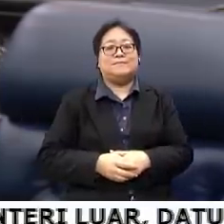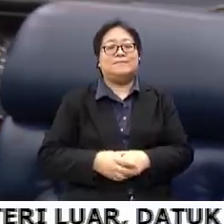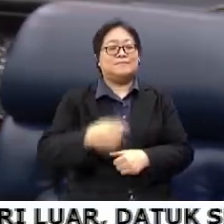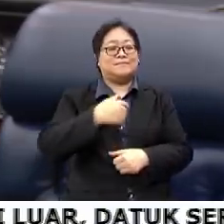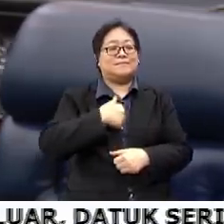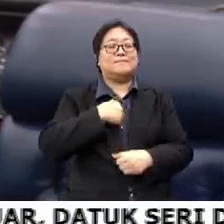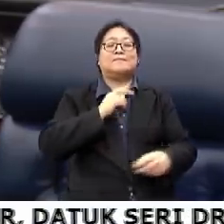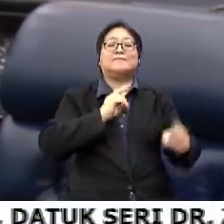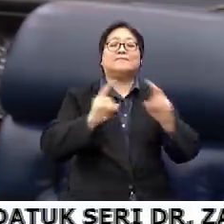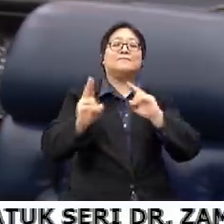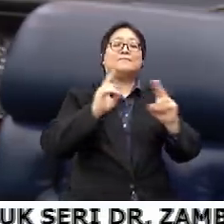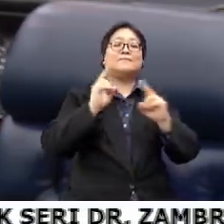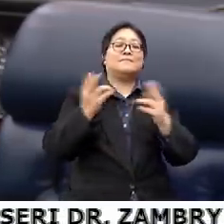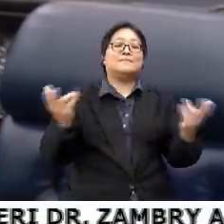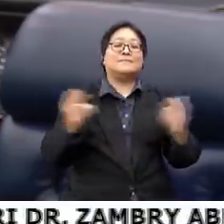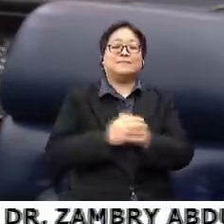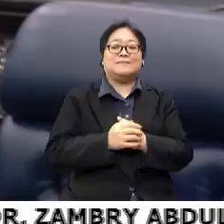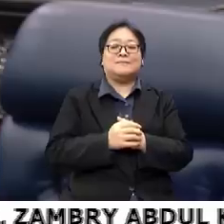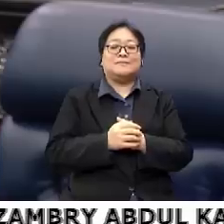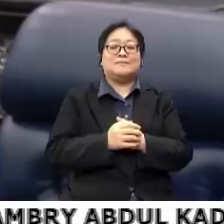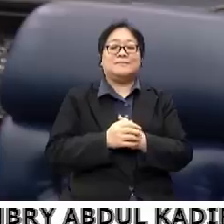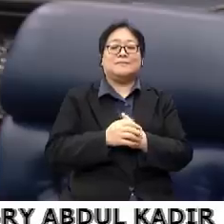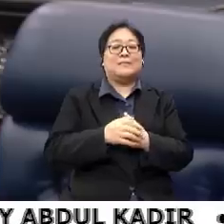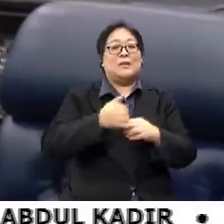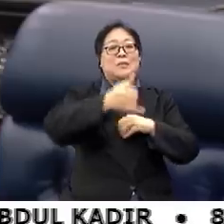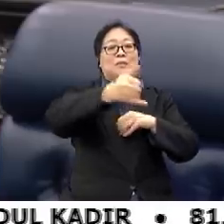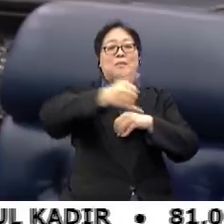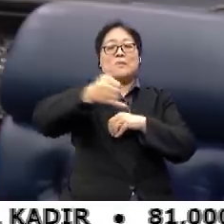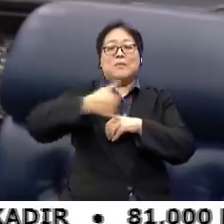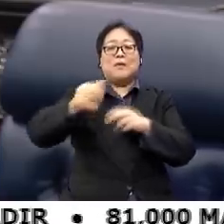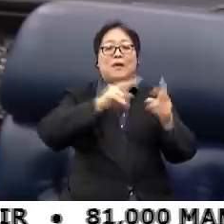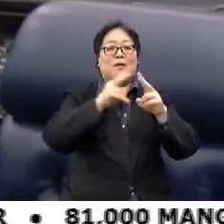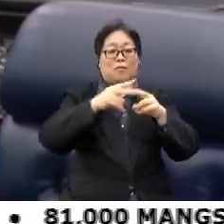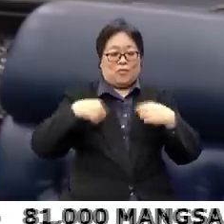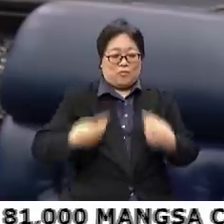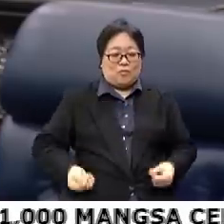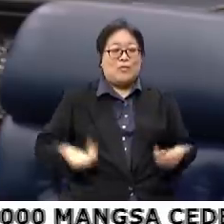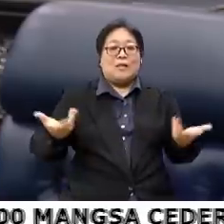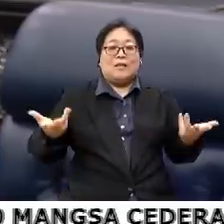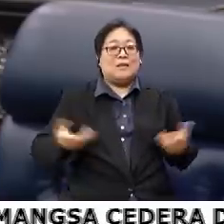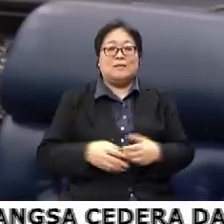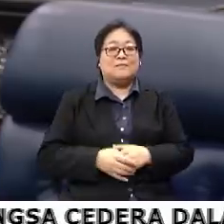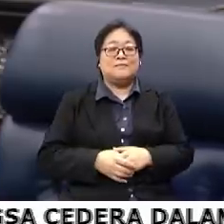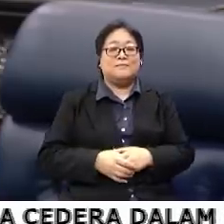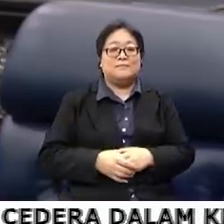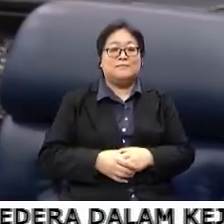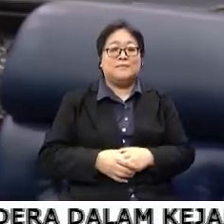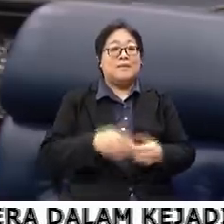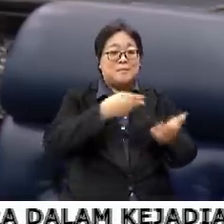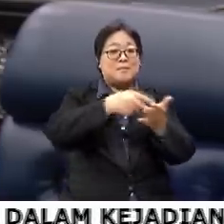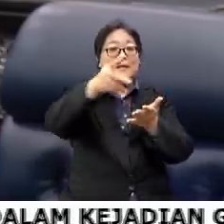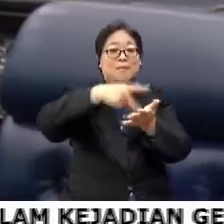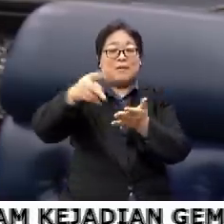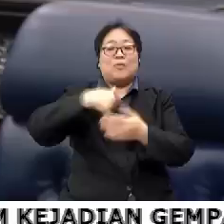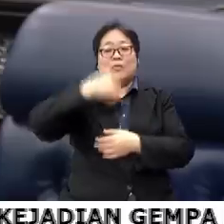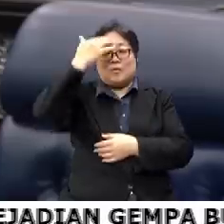Saya berucap setengah mati, kampung keluar kampung bukan ada duit nak berucap, nak belanja.